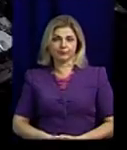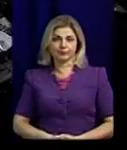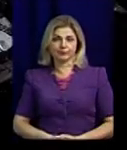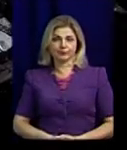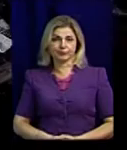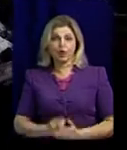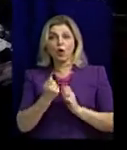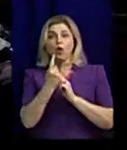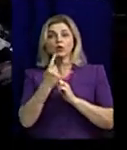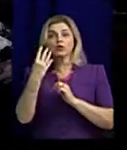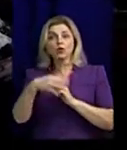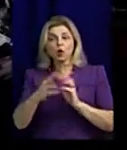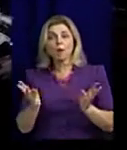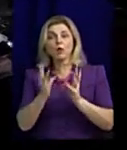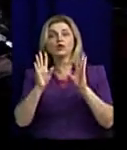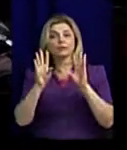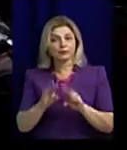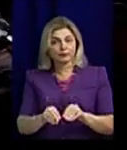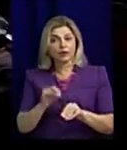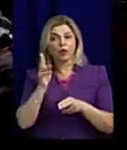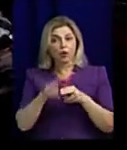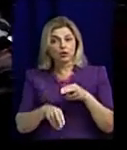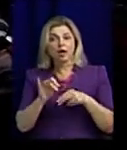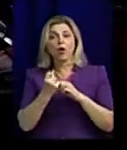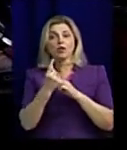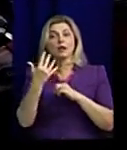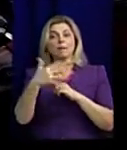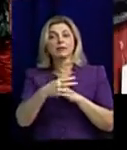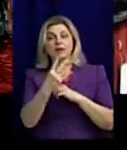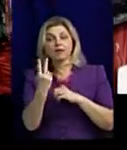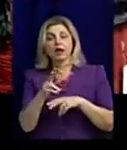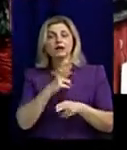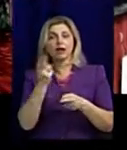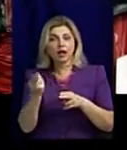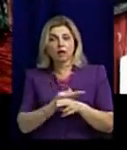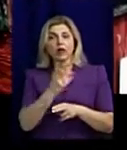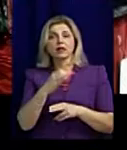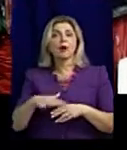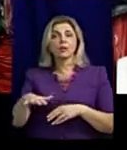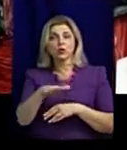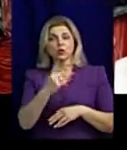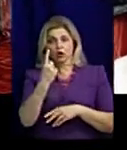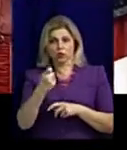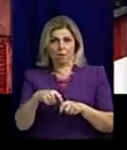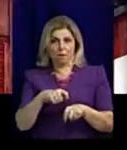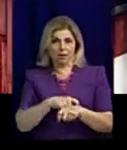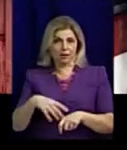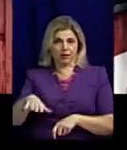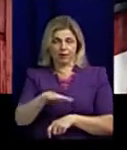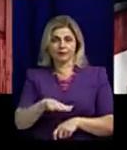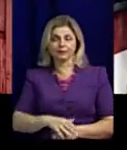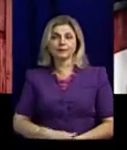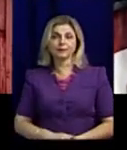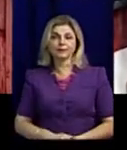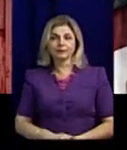Об 11:40 пожежу локалізували. О 11:52 ліквідували на площі 100 квадратних метрів. Вікторія